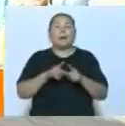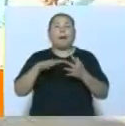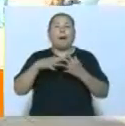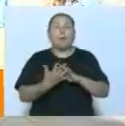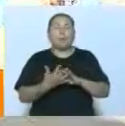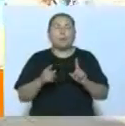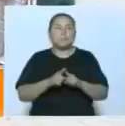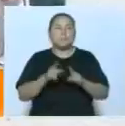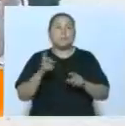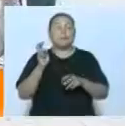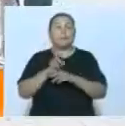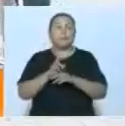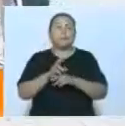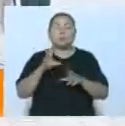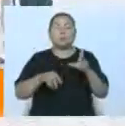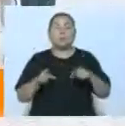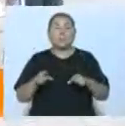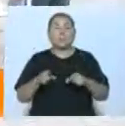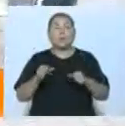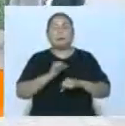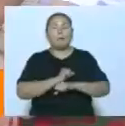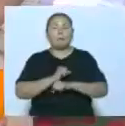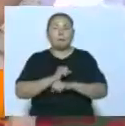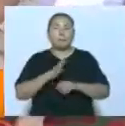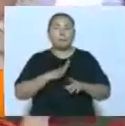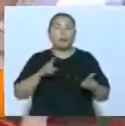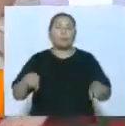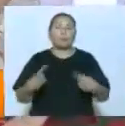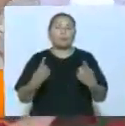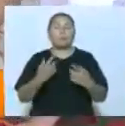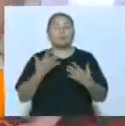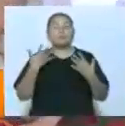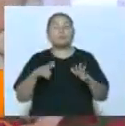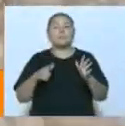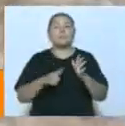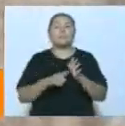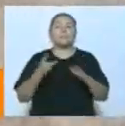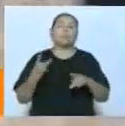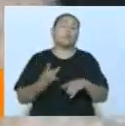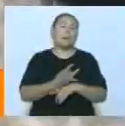разместили учащихся. Досуг в летние каникулы в духе традиции организован здесь уже в 7-й раз.